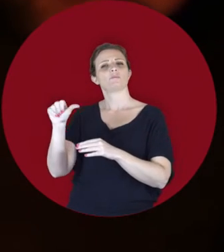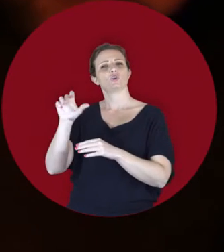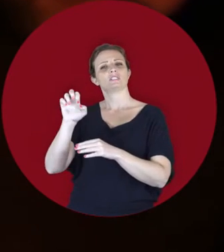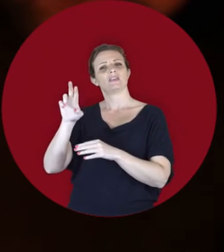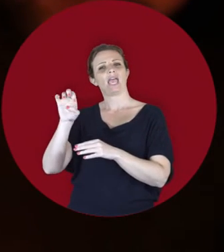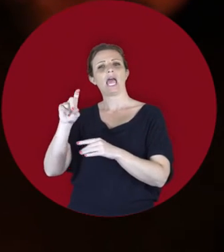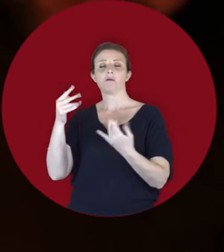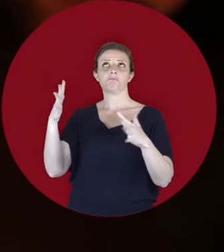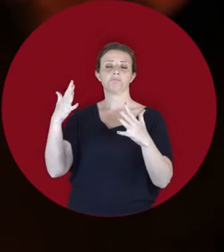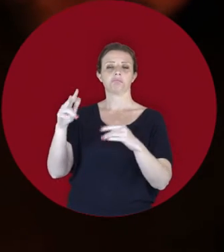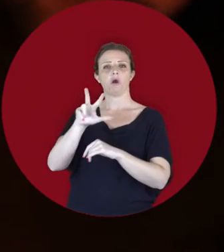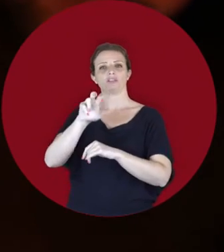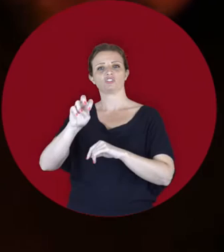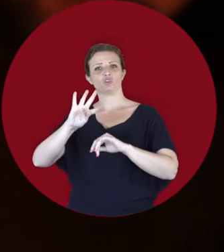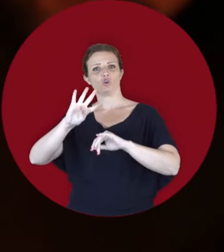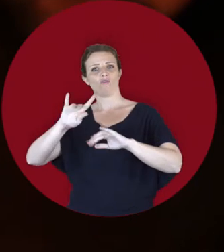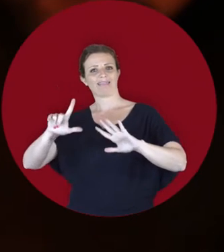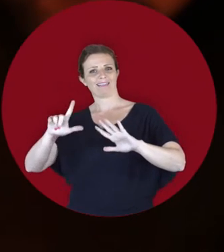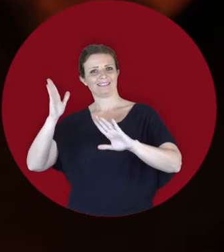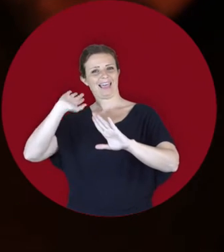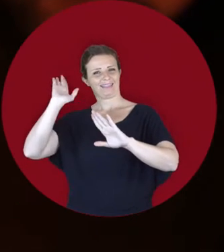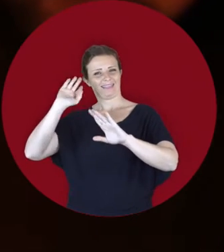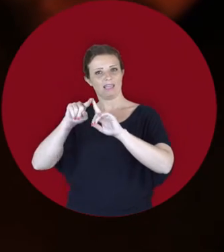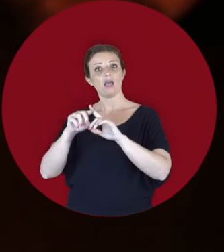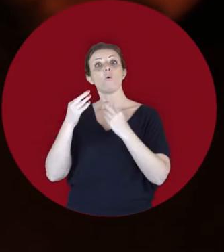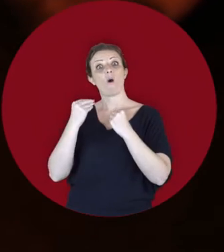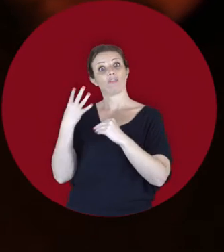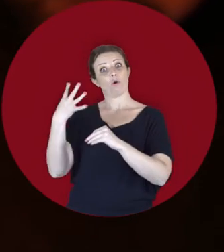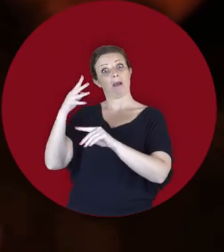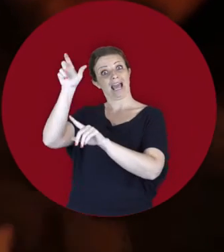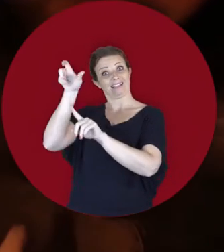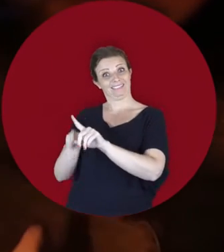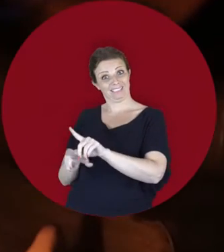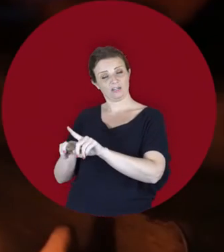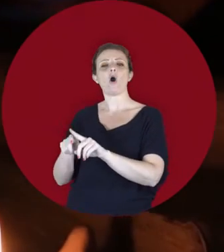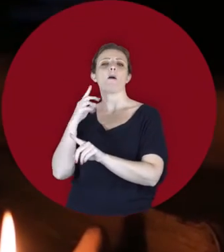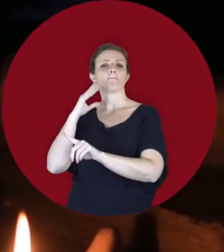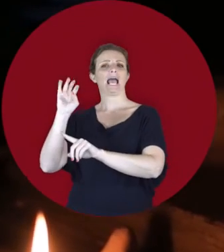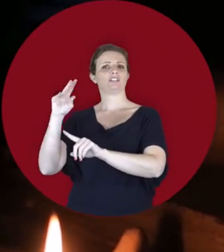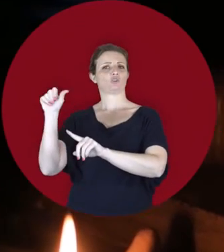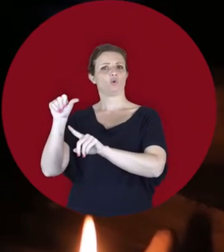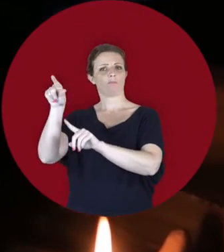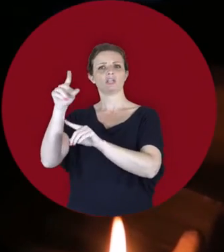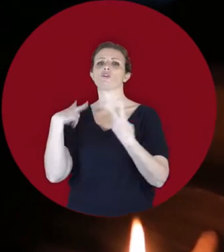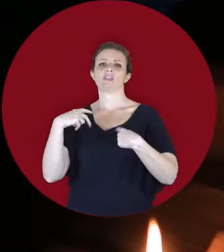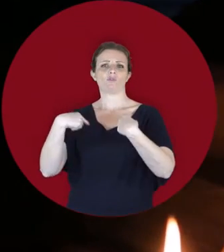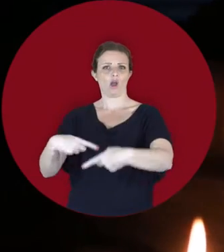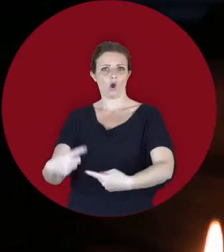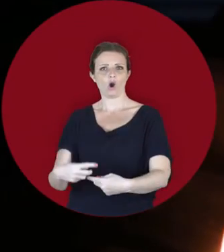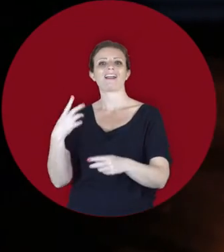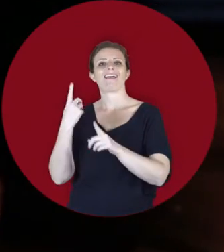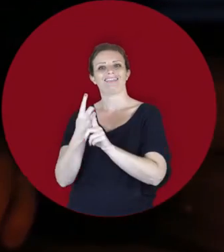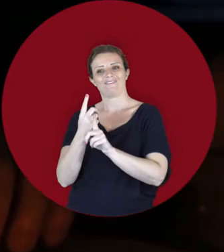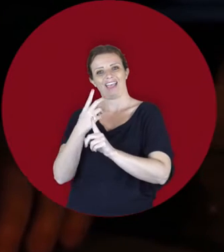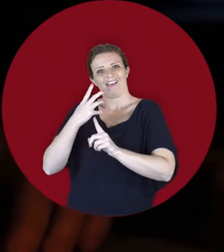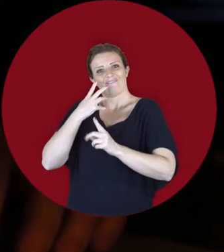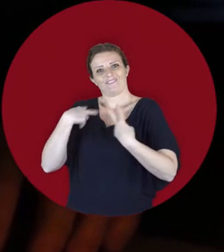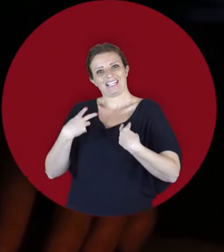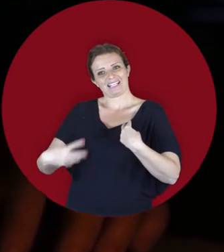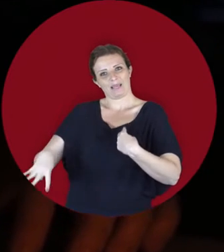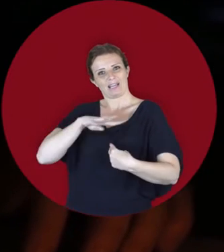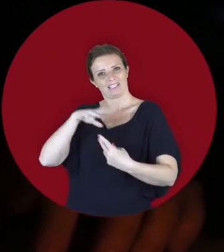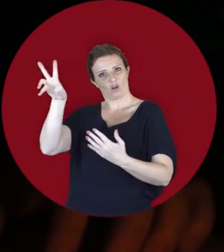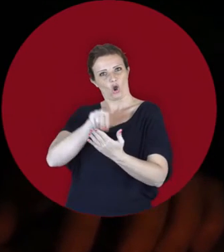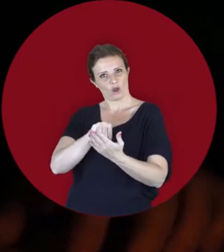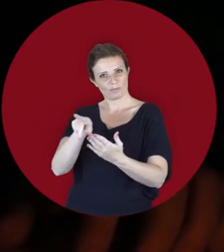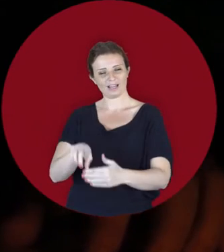Severo, probabilmente intorno al 397, quando Martino, maestro dello stesso Sulpicio, era ancora in vita. Scrive con una